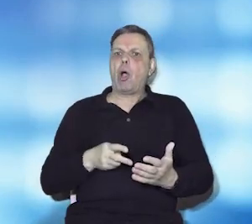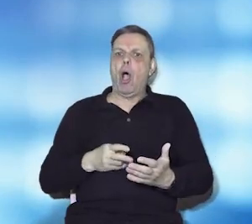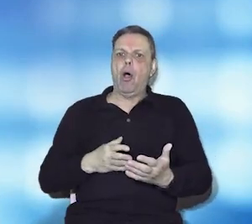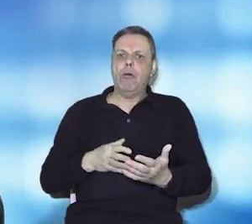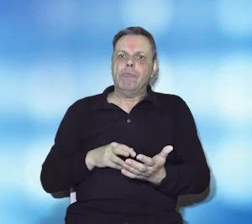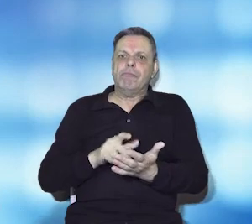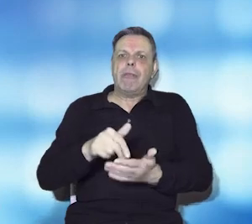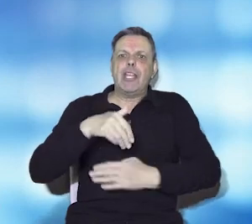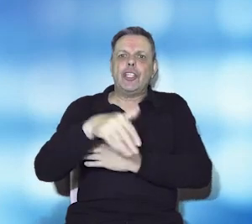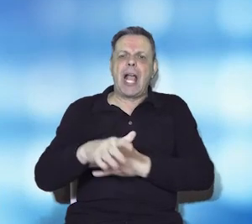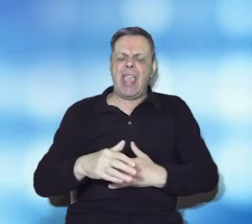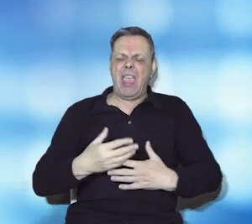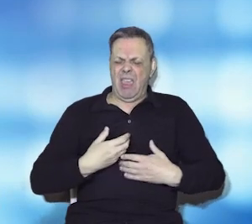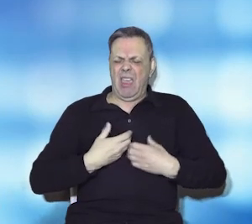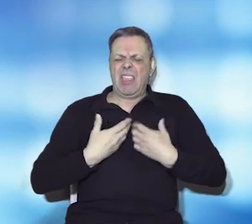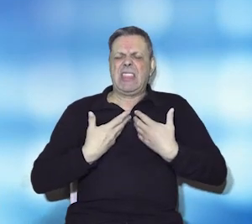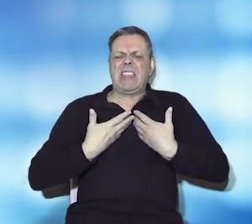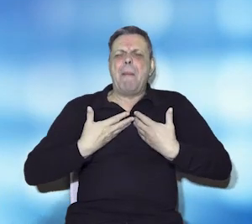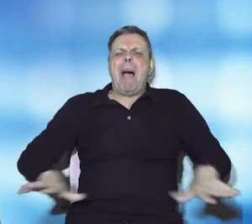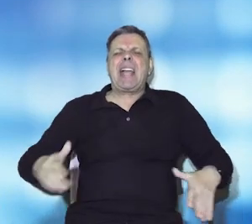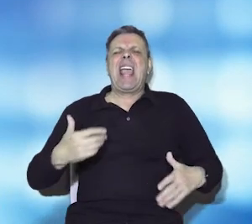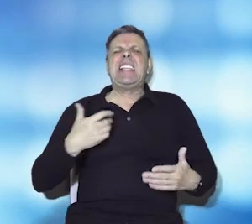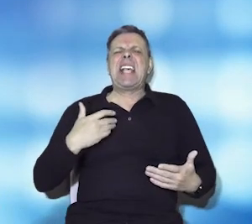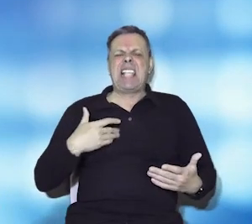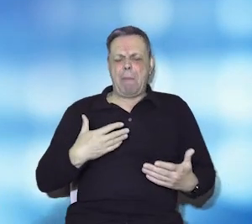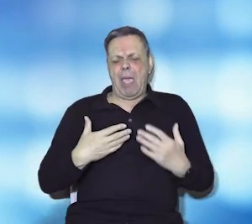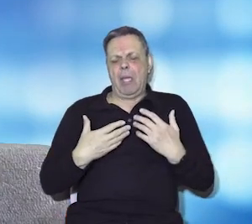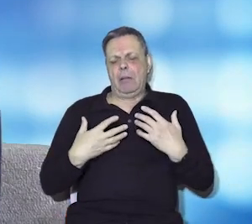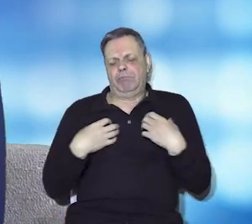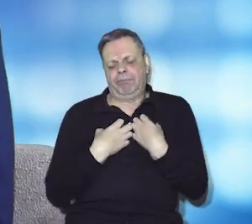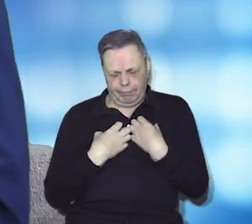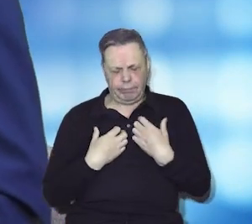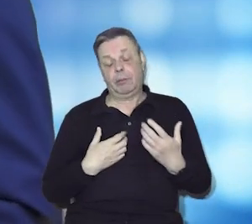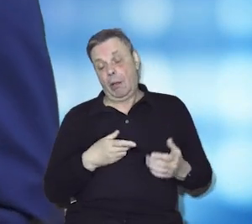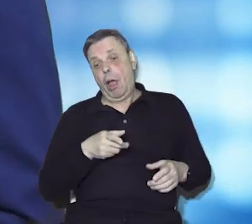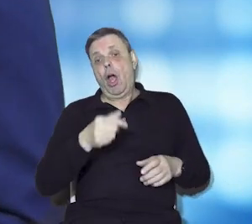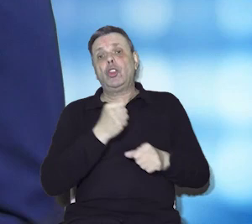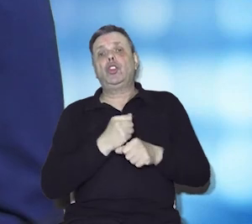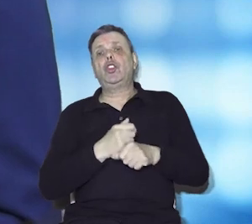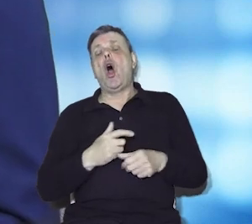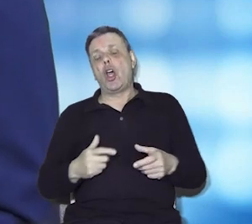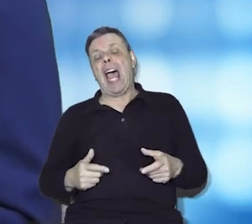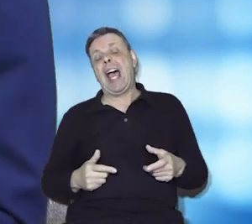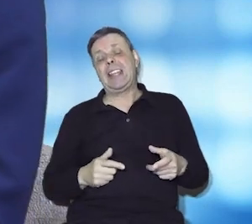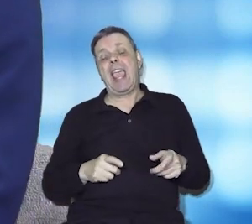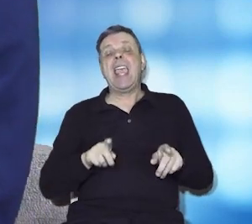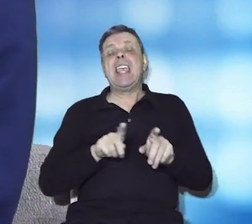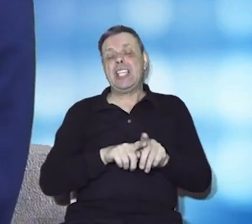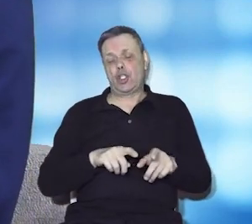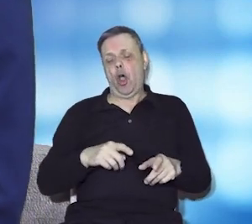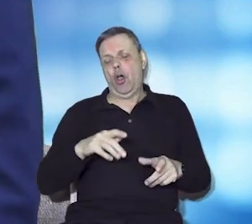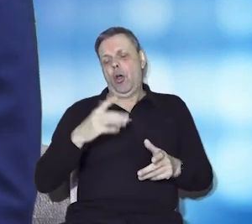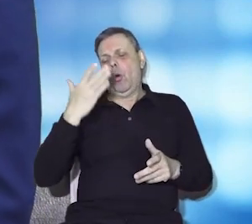da izbaci sebe jad. To je ono što rade cure kad su jako zaljubljene pa u osnovnoj školi, nekad i u srednjoj, pa